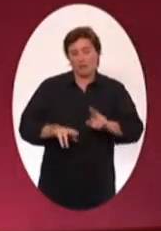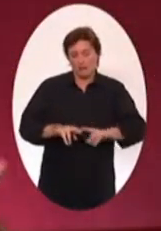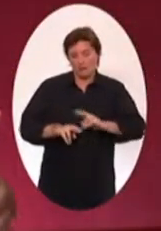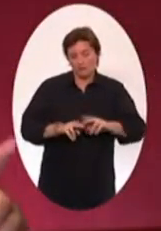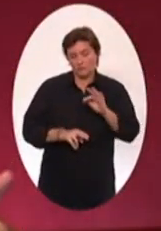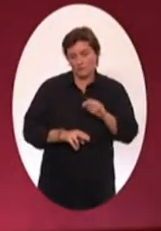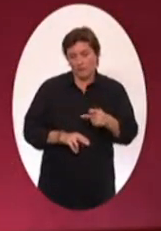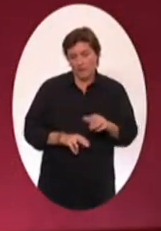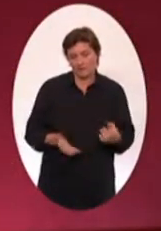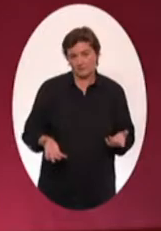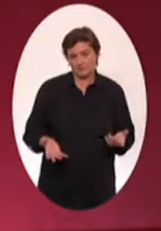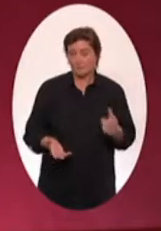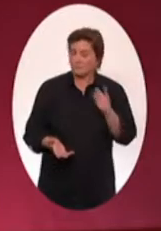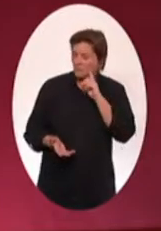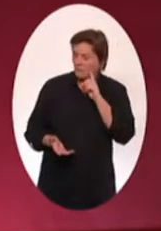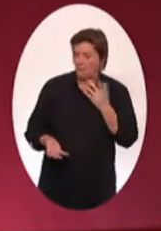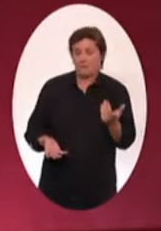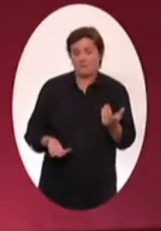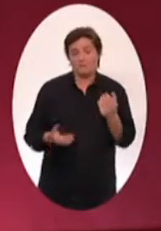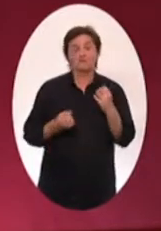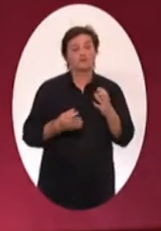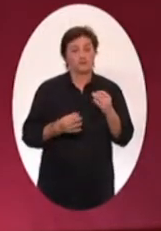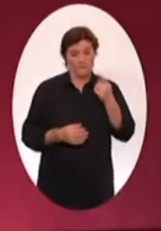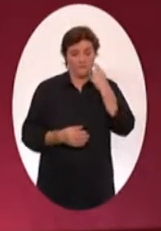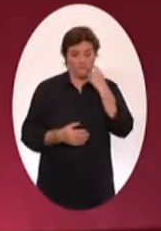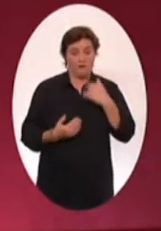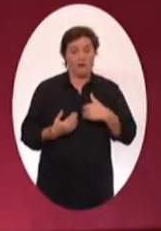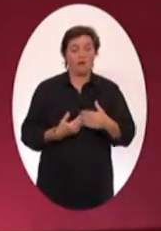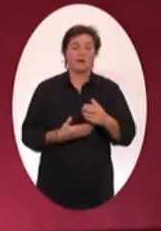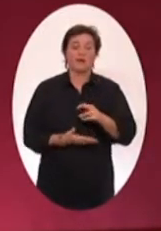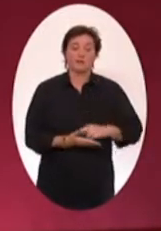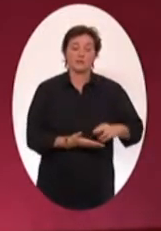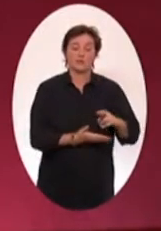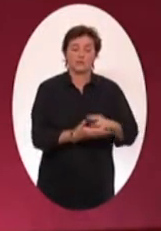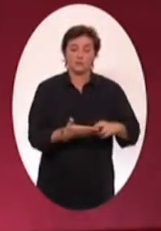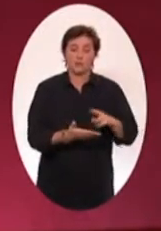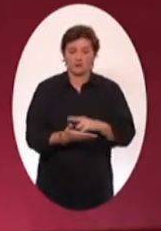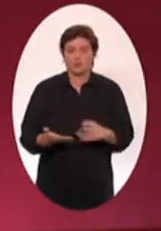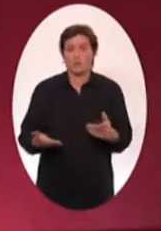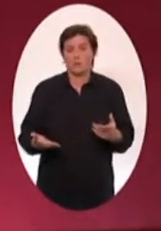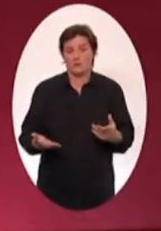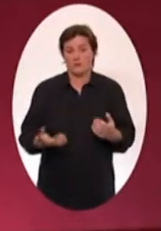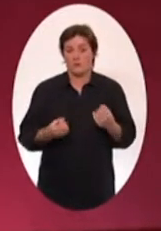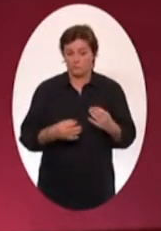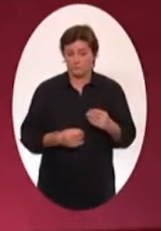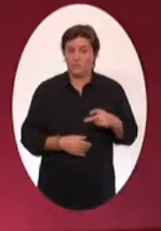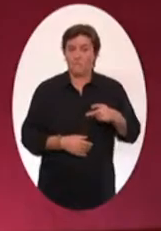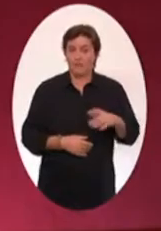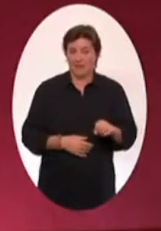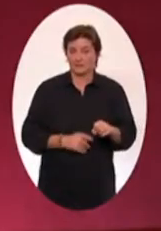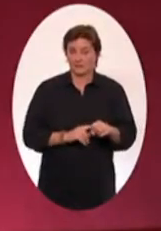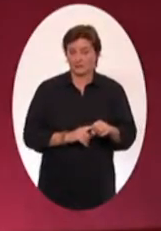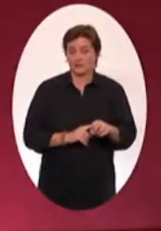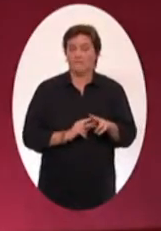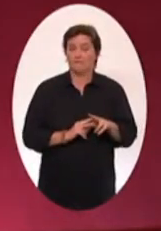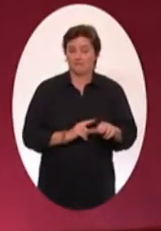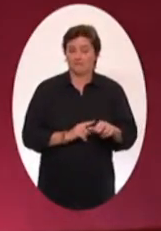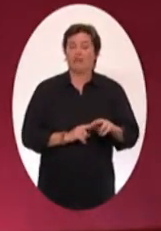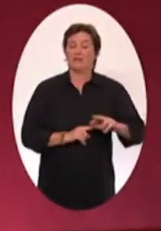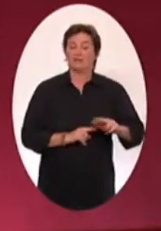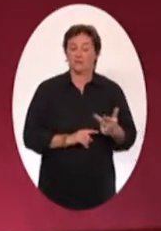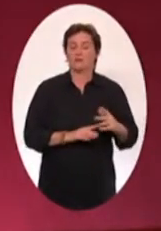Je leur souhaite, parce que la plupart du temps, vous le verrez, dans les régions, Daniel Sportiello, c'est le Parti socialiste qui sera souvent en